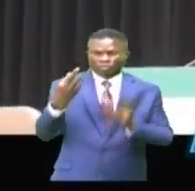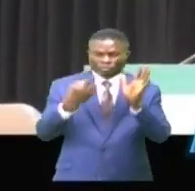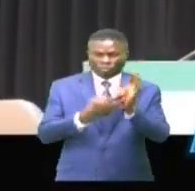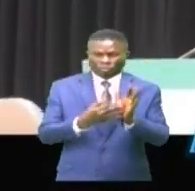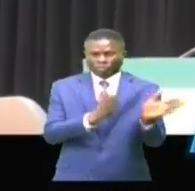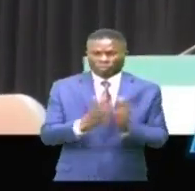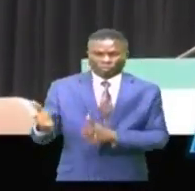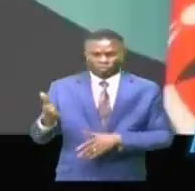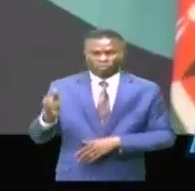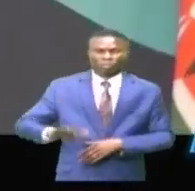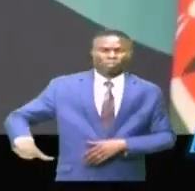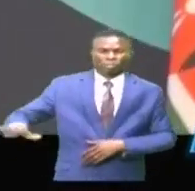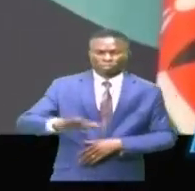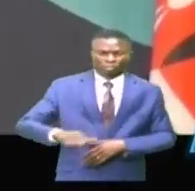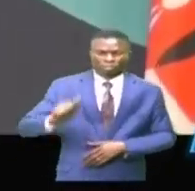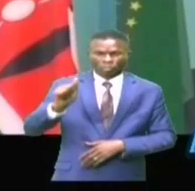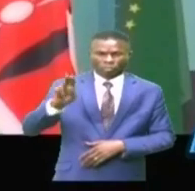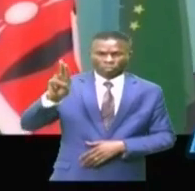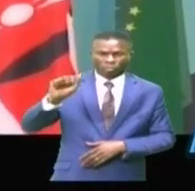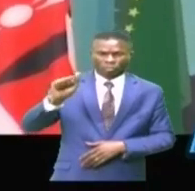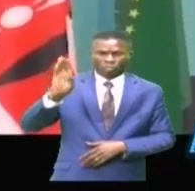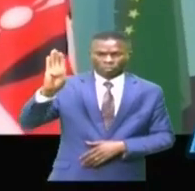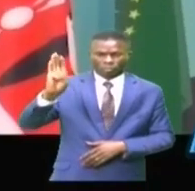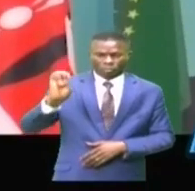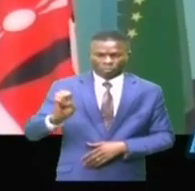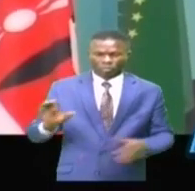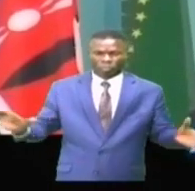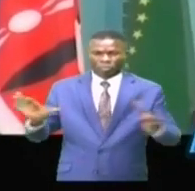Dubaï aux Émirats arabes unis